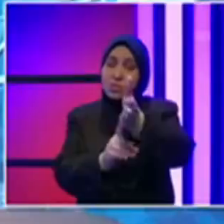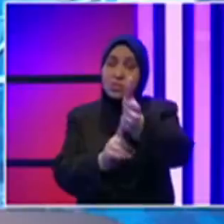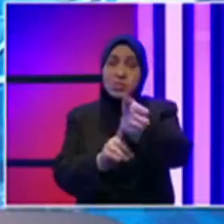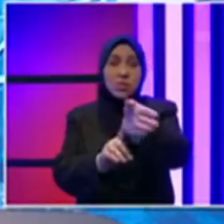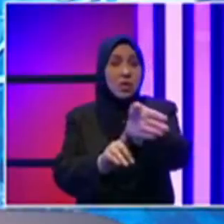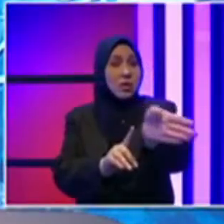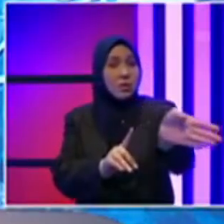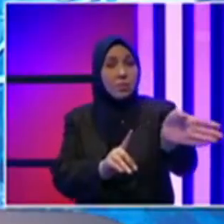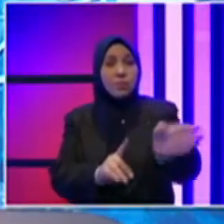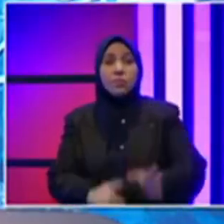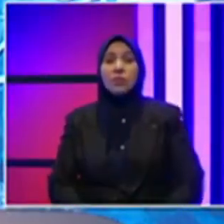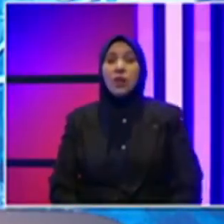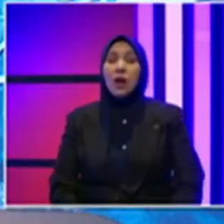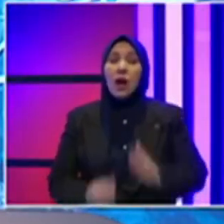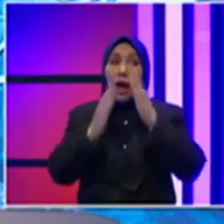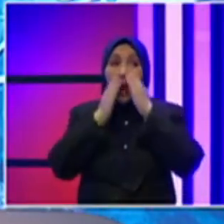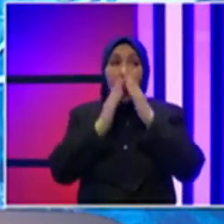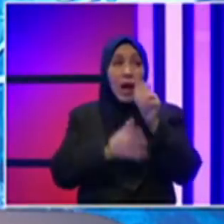الضالين